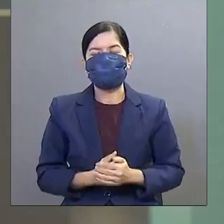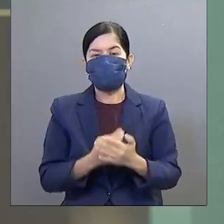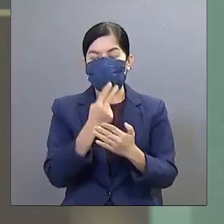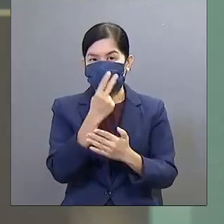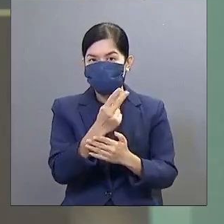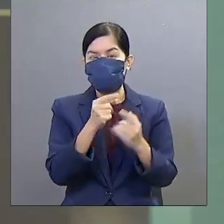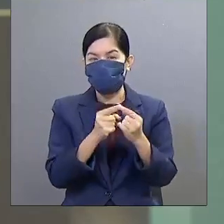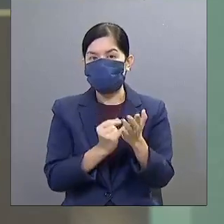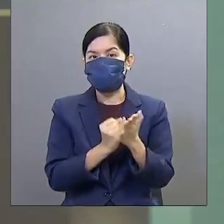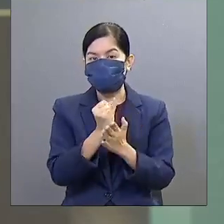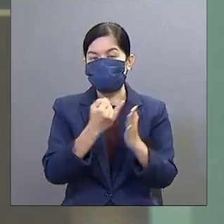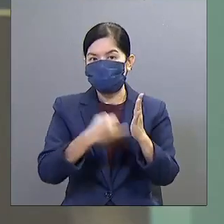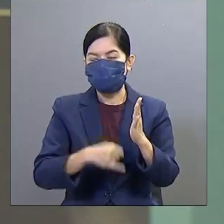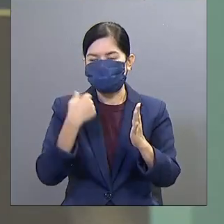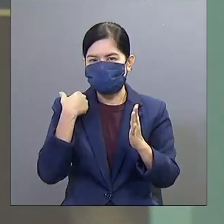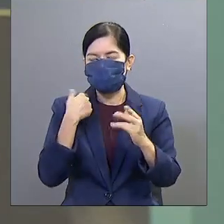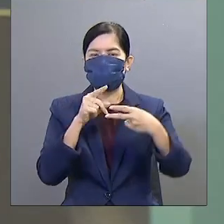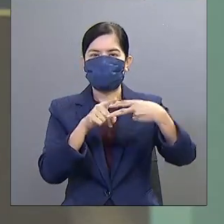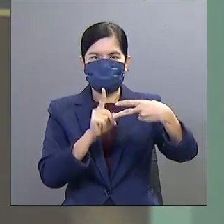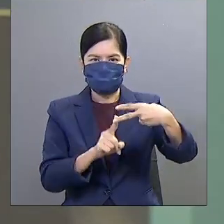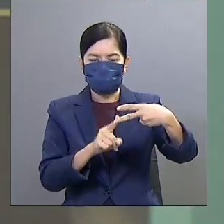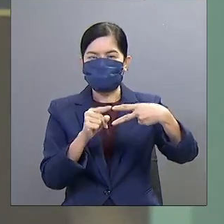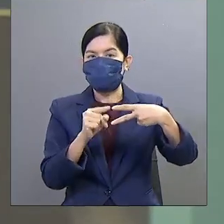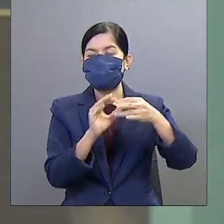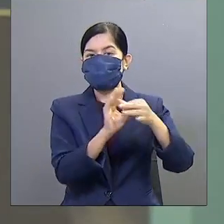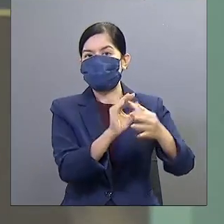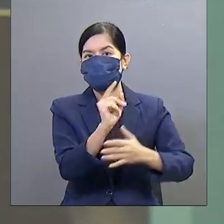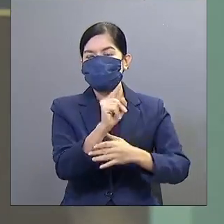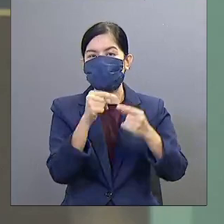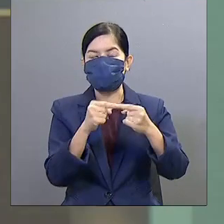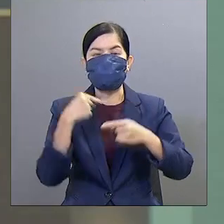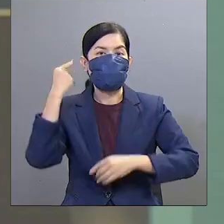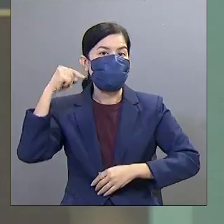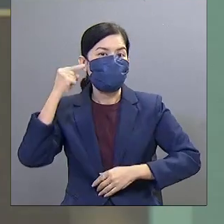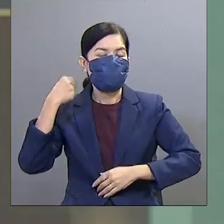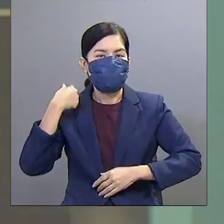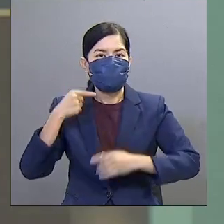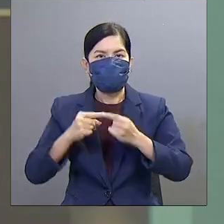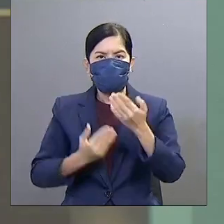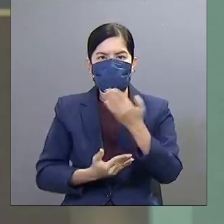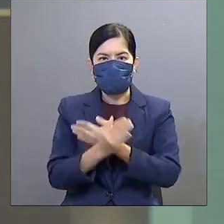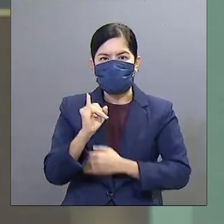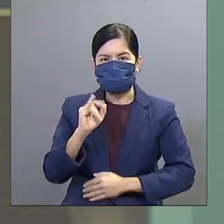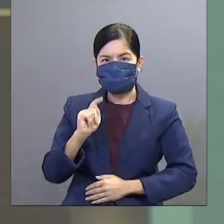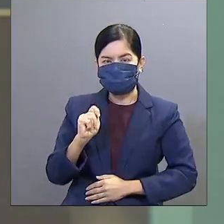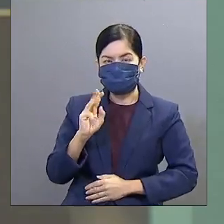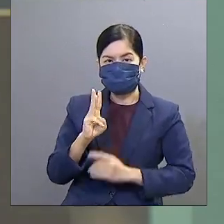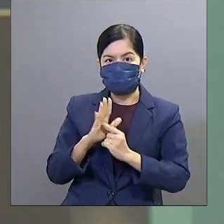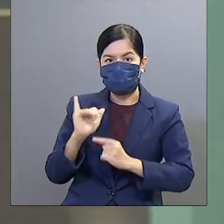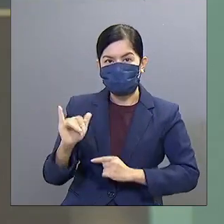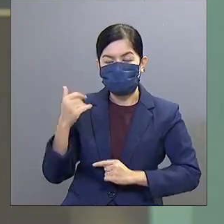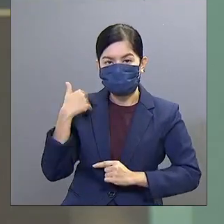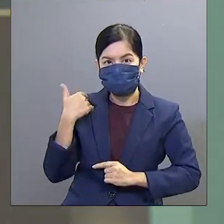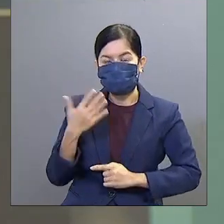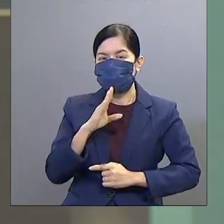อยชัวร์หรือมั่วคุณผู้ชมมี2เรื่องด้วยกันค่ะทั้งเรื่องที่ว่าสุภาพสตรีนั้นมีโอกาสไตวายสูงมากหากปล่อยให้กรดยูริกใน